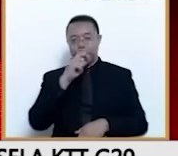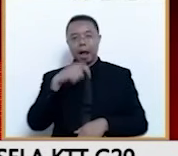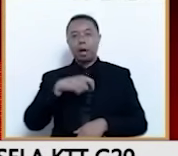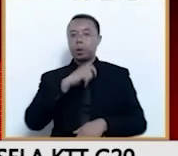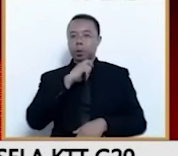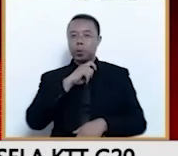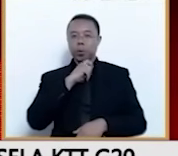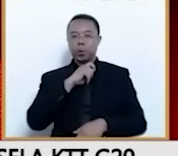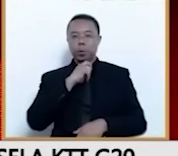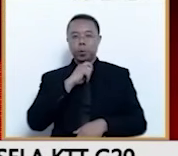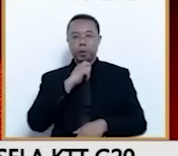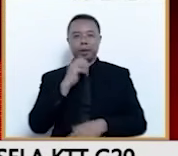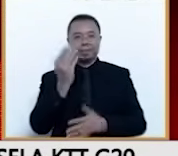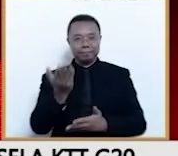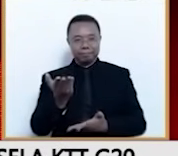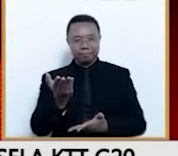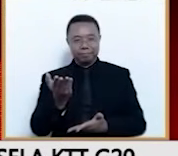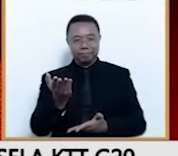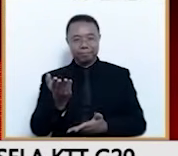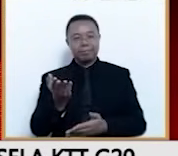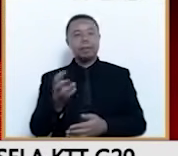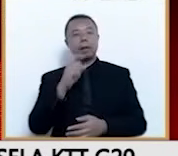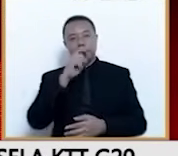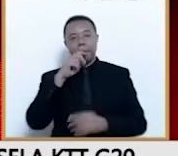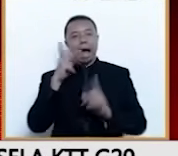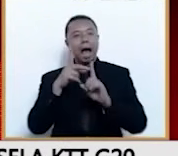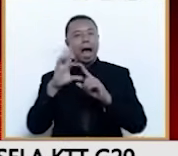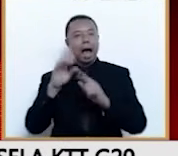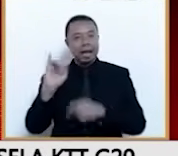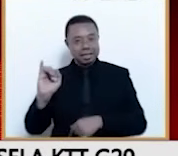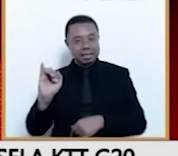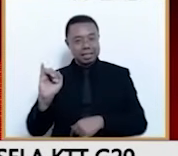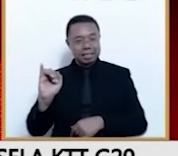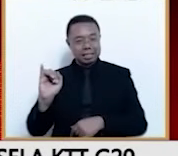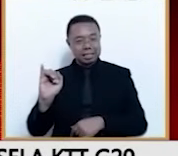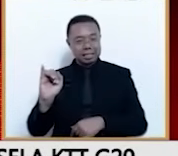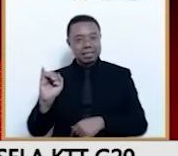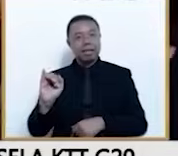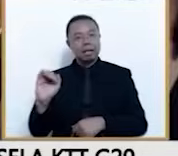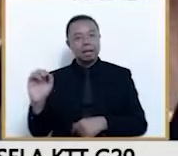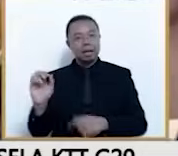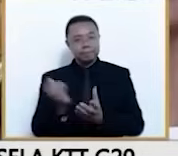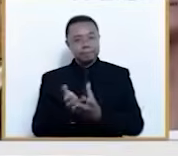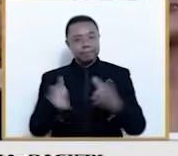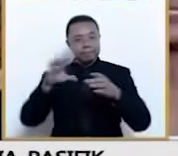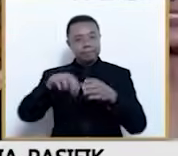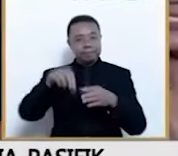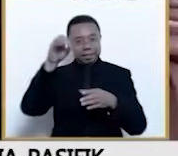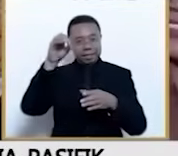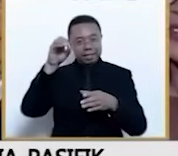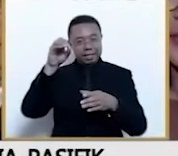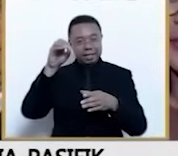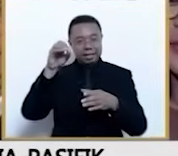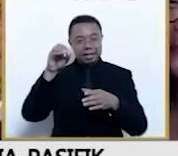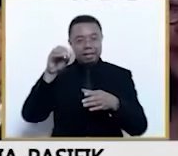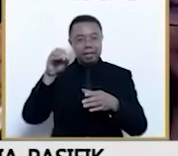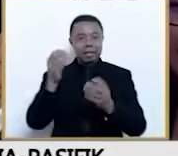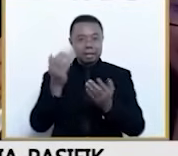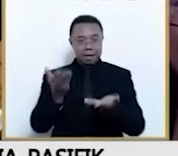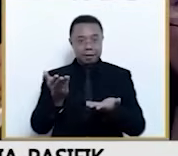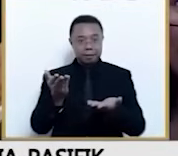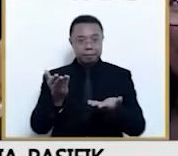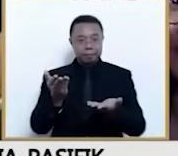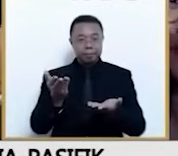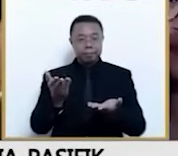Kun Wardana. Untuk itu kami persilakan kepada Bapak Hari Arahuta Barat untuk mengambil pertanyaan subtema Bapak di